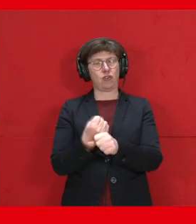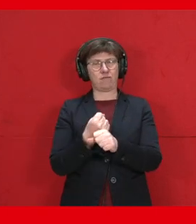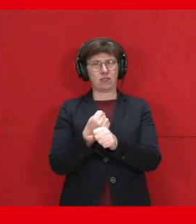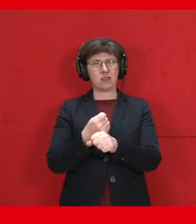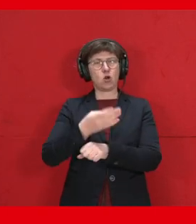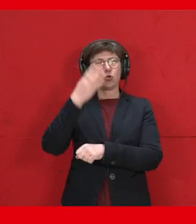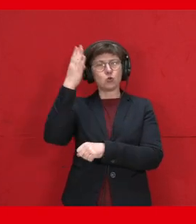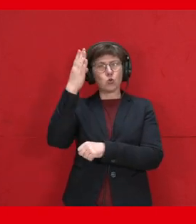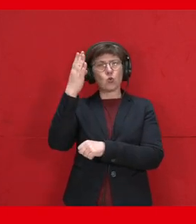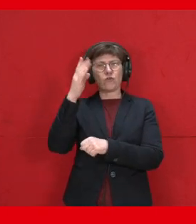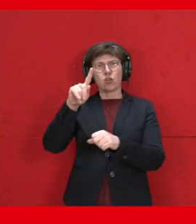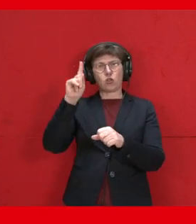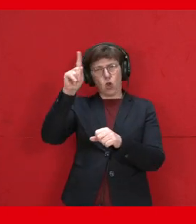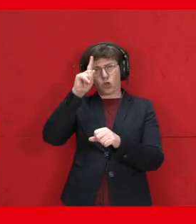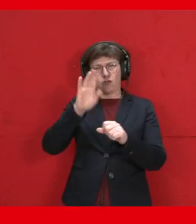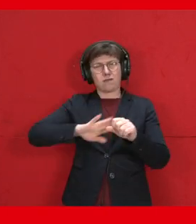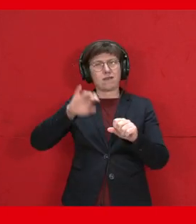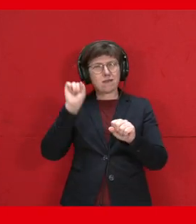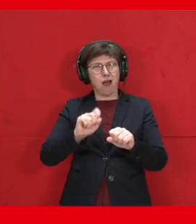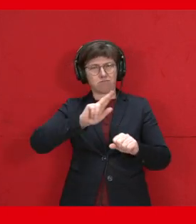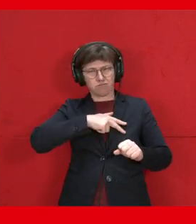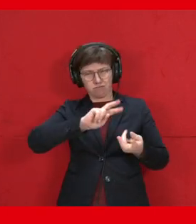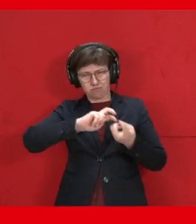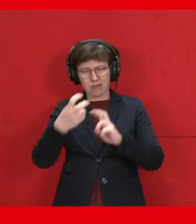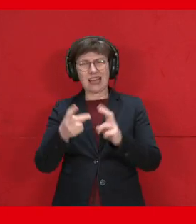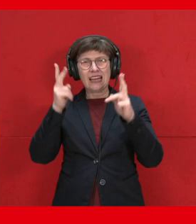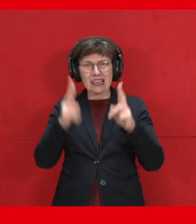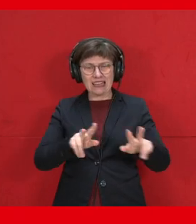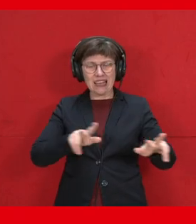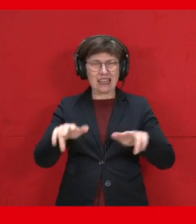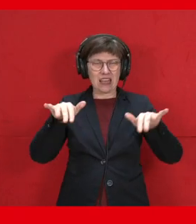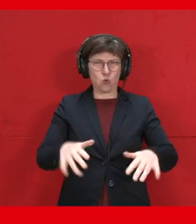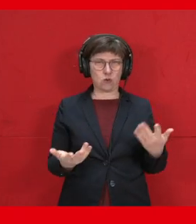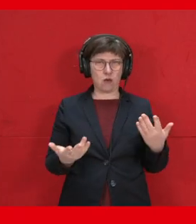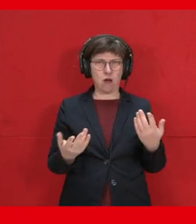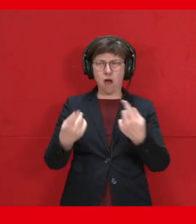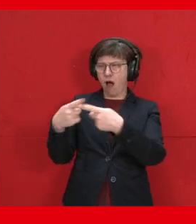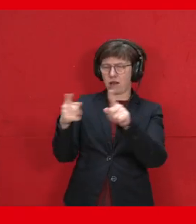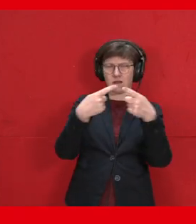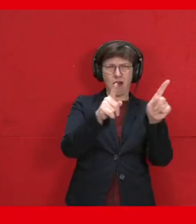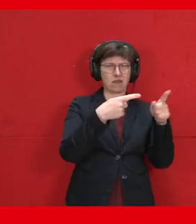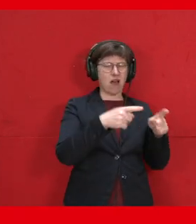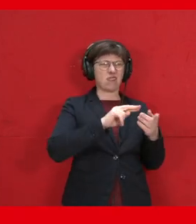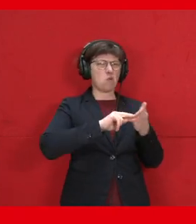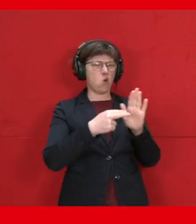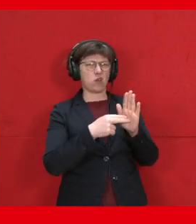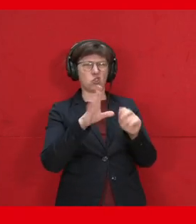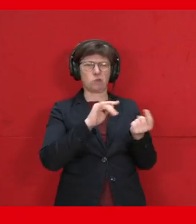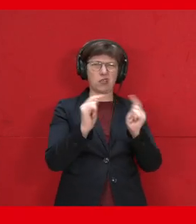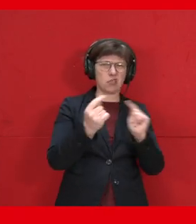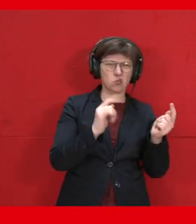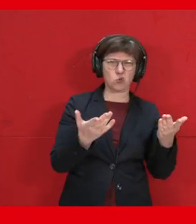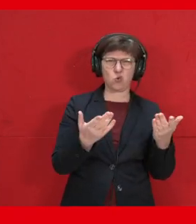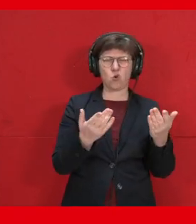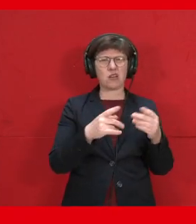Diese Zukunftsmission wird Deutschland nur realisieren, wenn es die richtige Regierung hat. Denn die anderen, die dort politisch